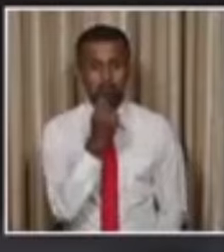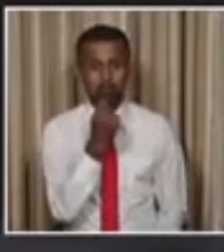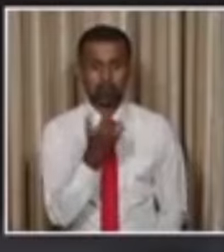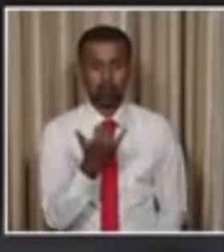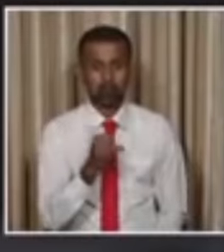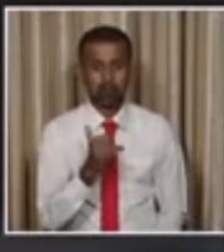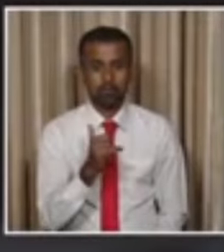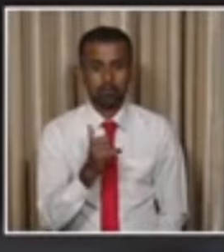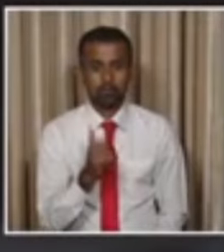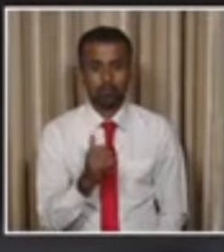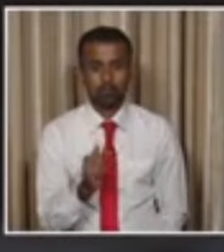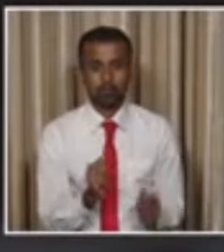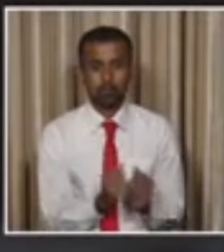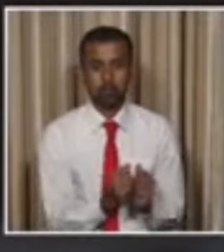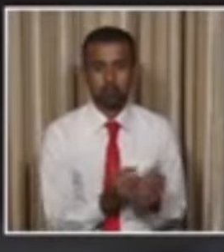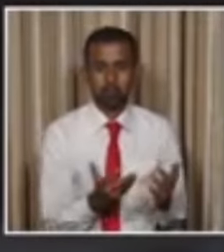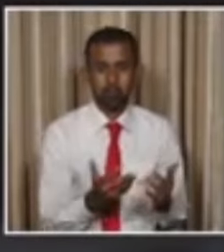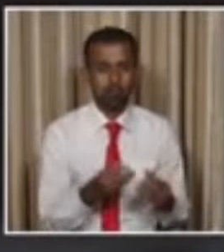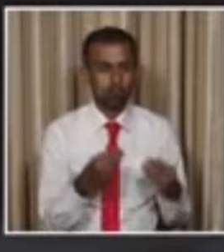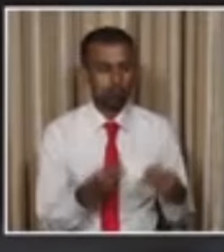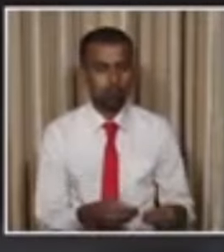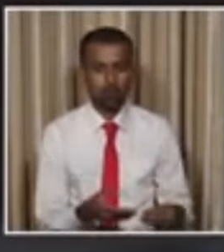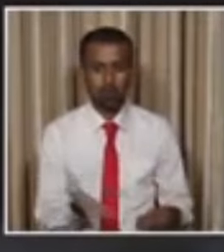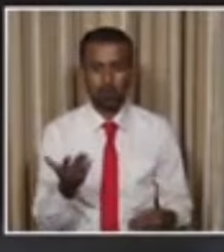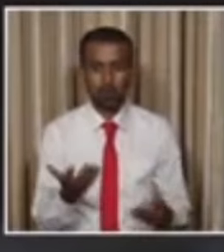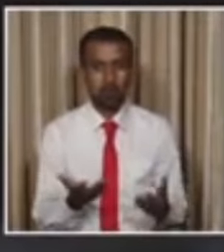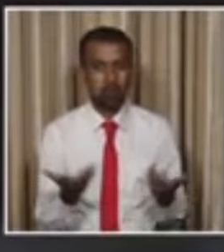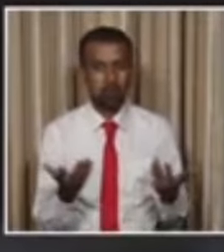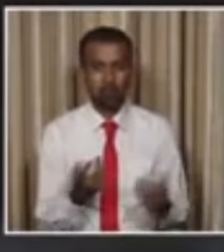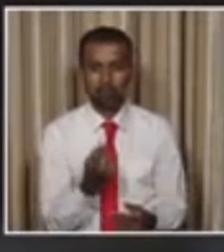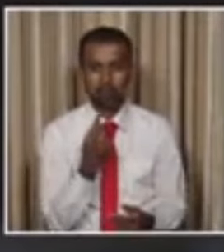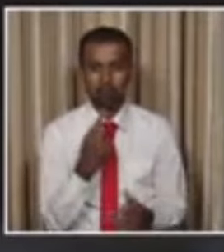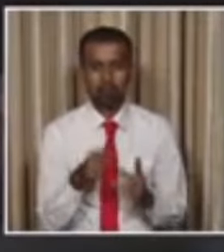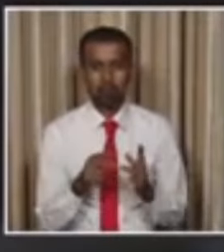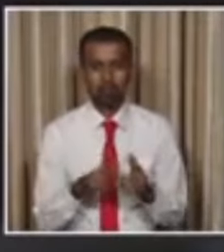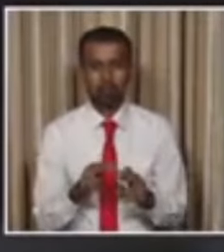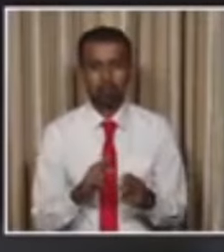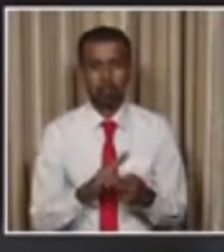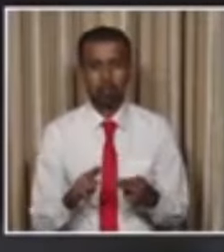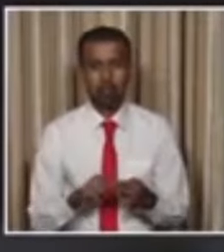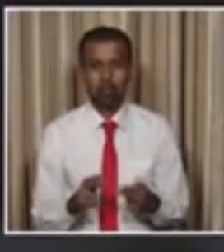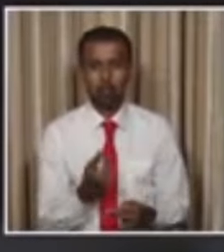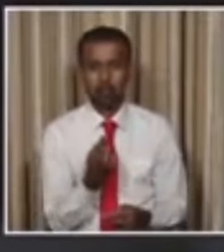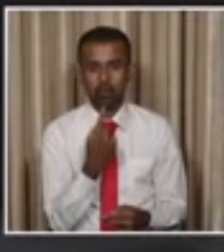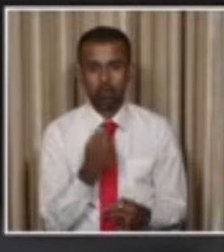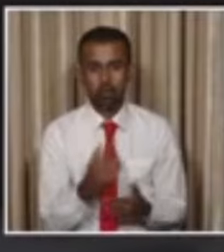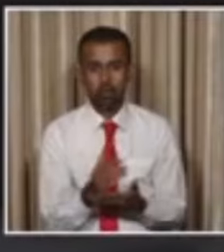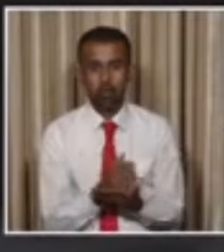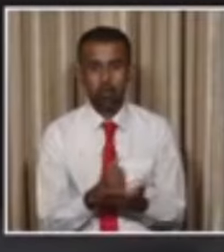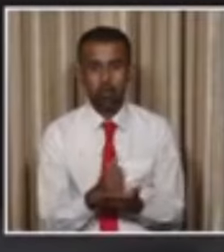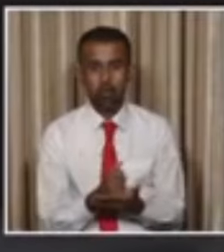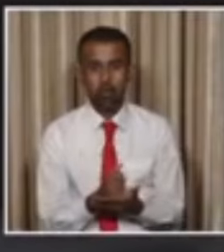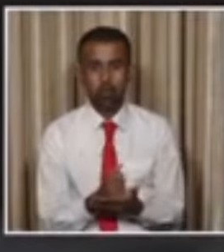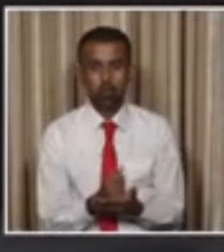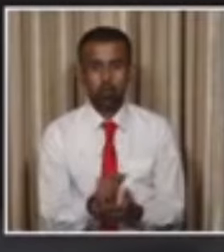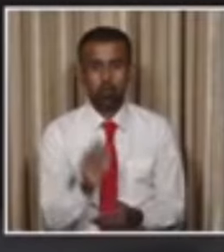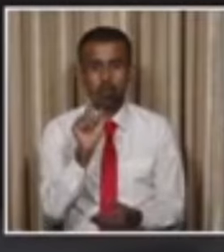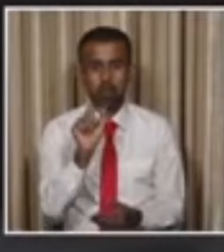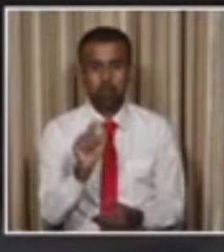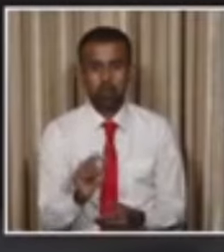මොකද්ද? වැඩන කරපු දාලගිය බැහැයි කිව්පු IMF යන්න එපා කියලා කියපු සියලු දෙනාගේම නාම